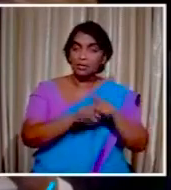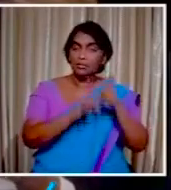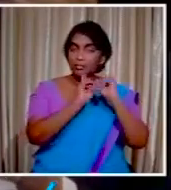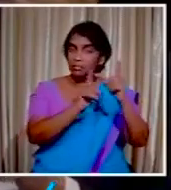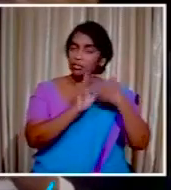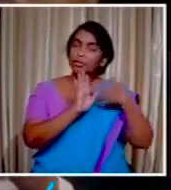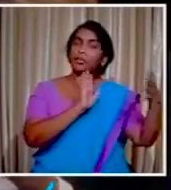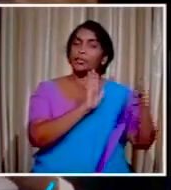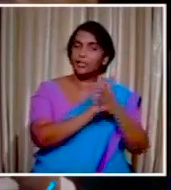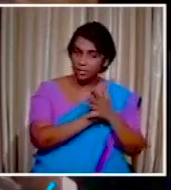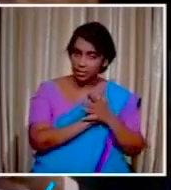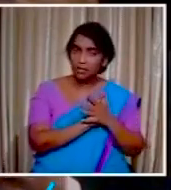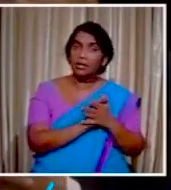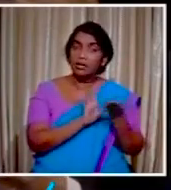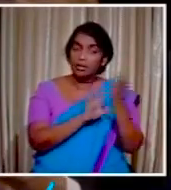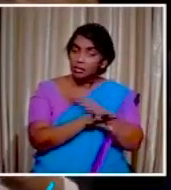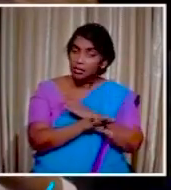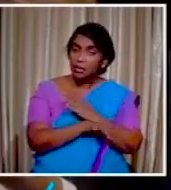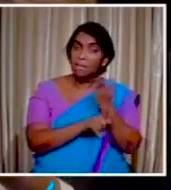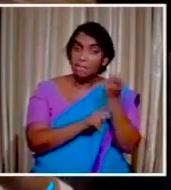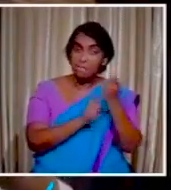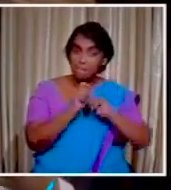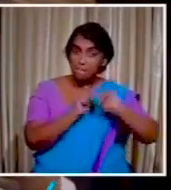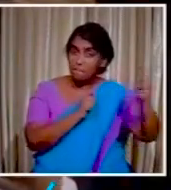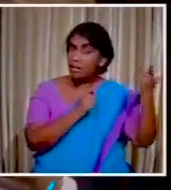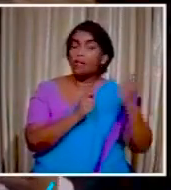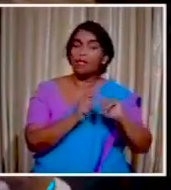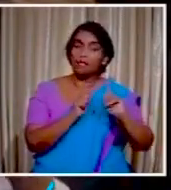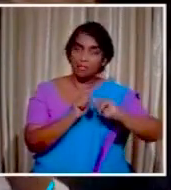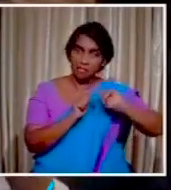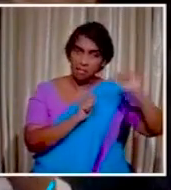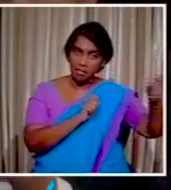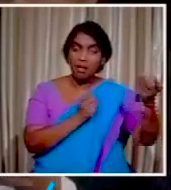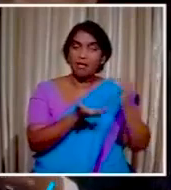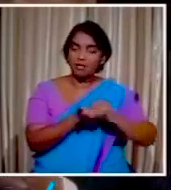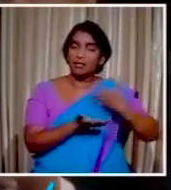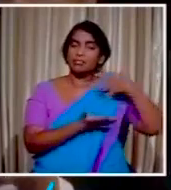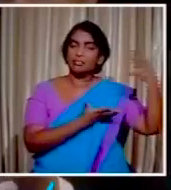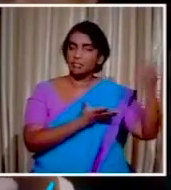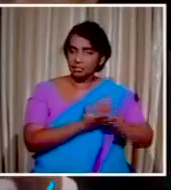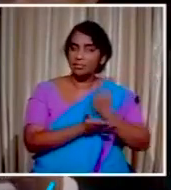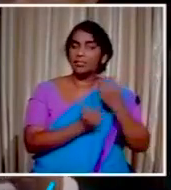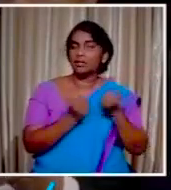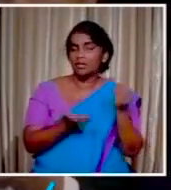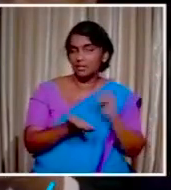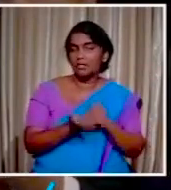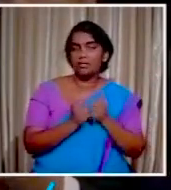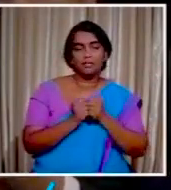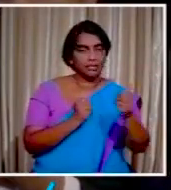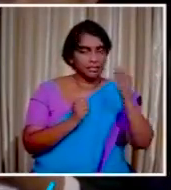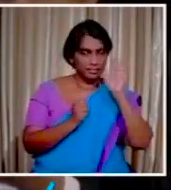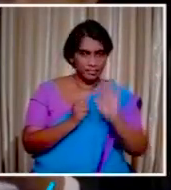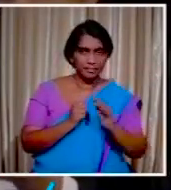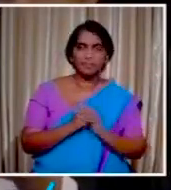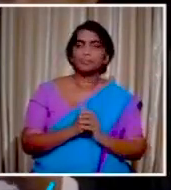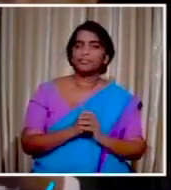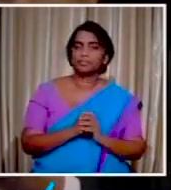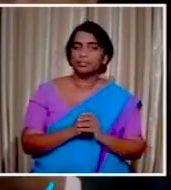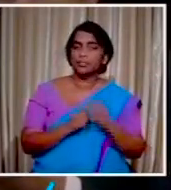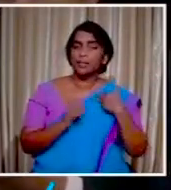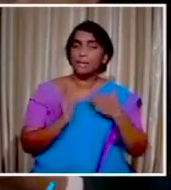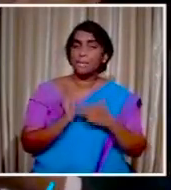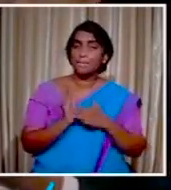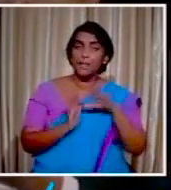හරි ගිහිල්ලා ඔවුන්ගේ තිබුණු අර මුදල් ඔවුන්ට ගෙවන ගමන් මේ සැපයුම් මාර්ගය අපි යවත හදා ගන්න ඕන කියලා. අපිට